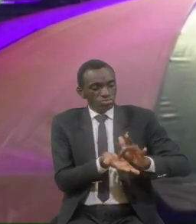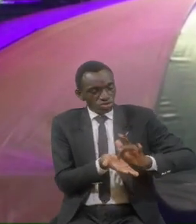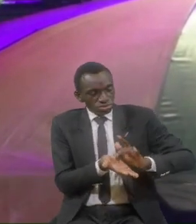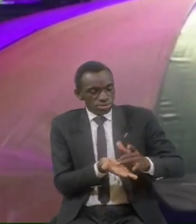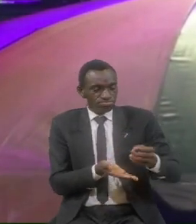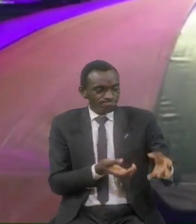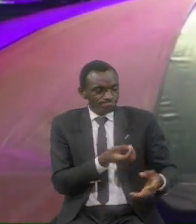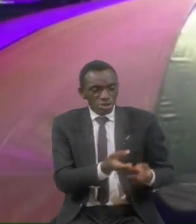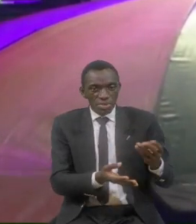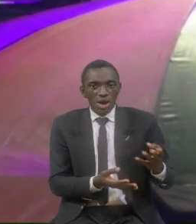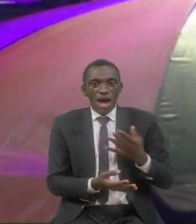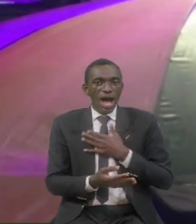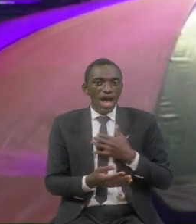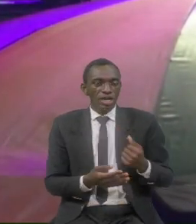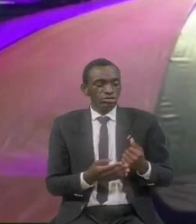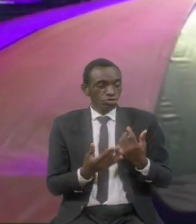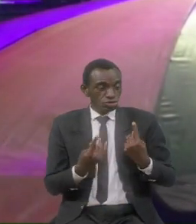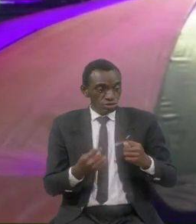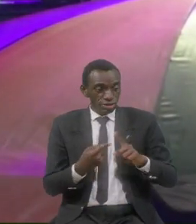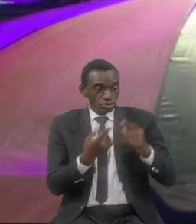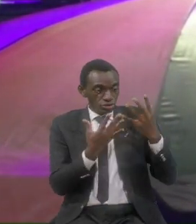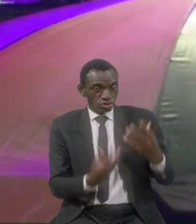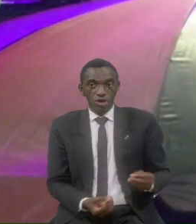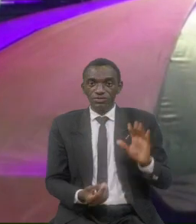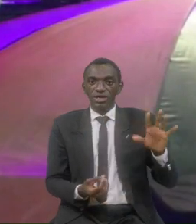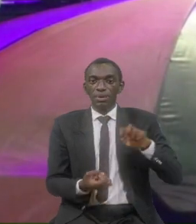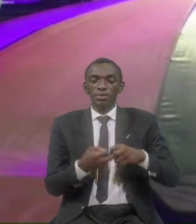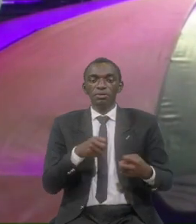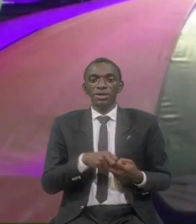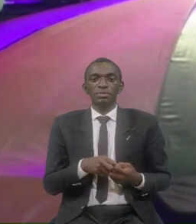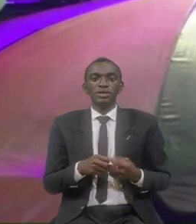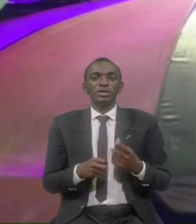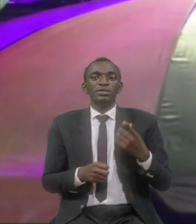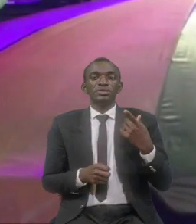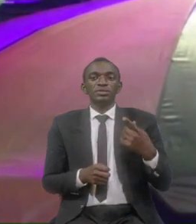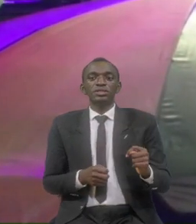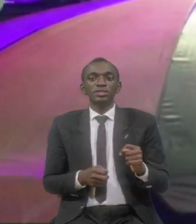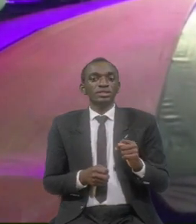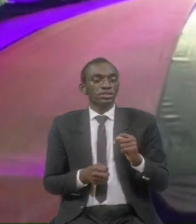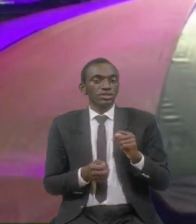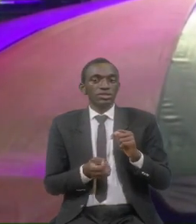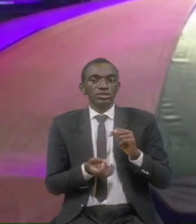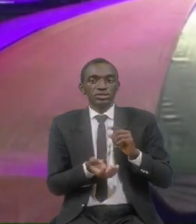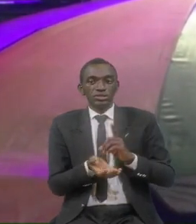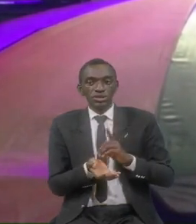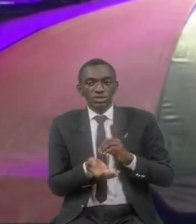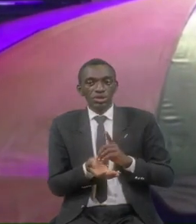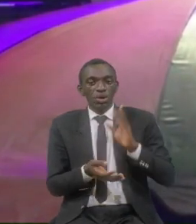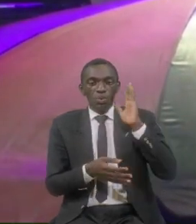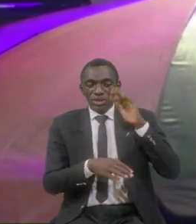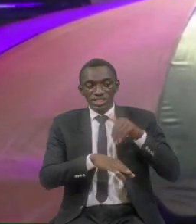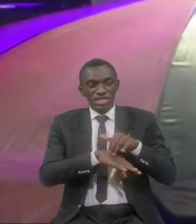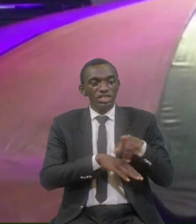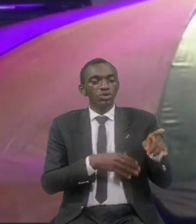iyang gasulbaro ng problema sa taong may sakit. He sends you back to the same place you came from. Og iya kang